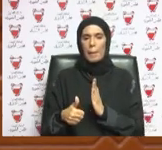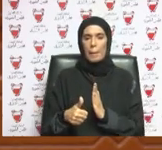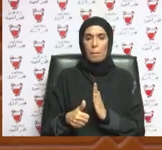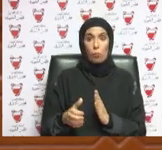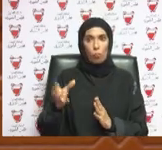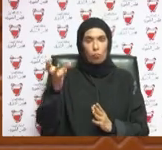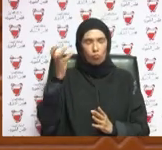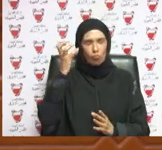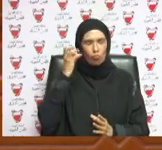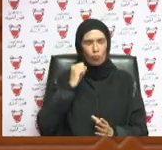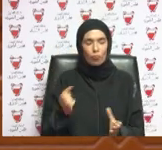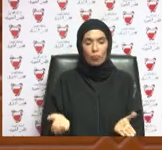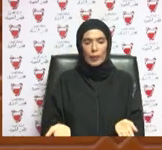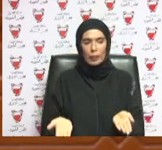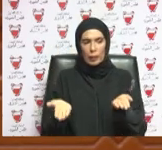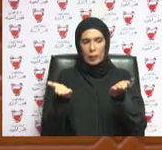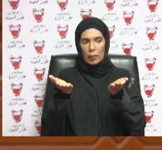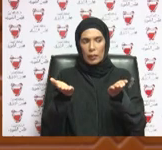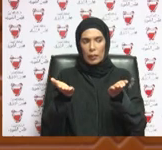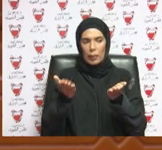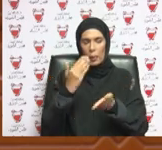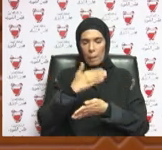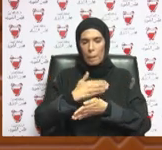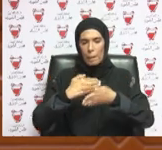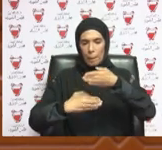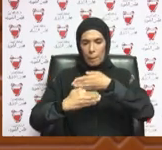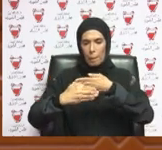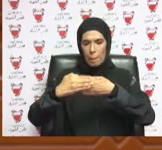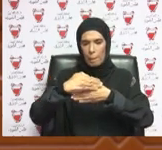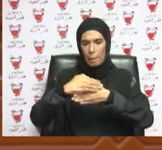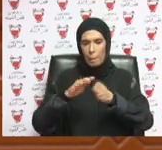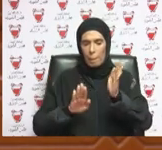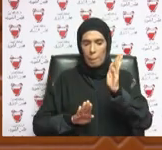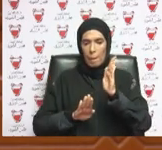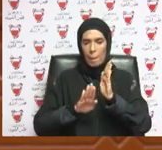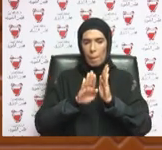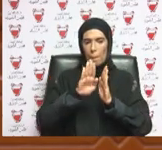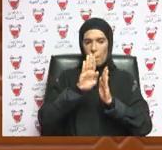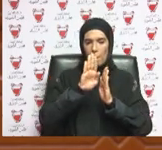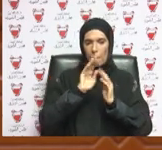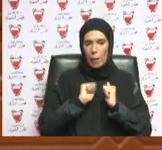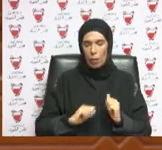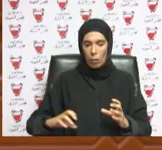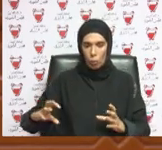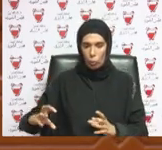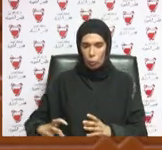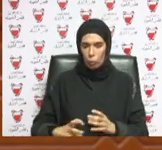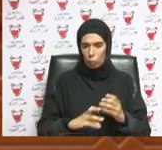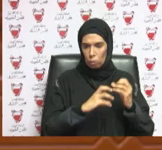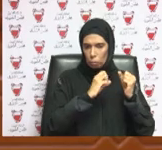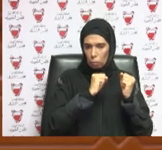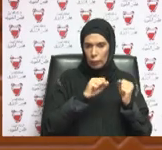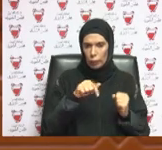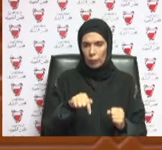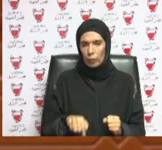ملهما نهض بها وأسهم في بنائها ونمائها رحمه الله وأسكنه فسيح جناته.